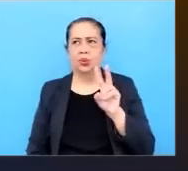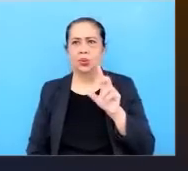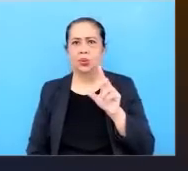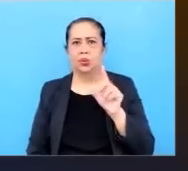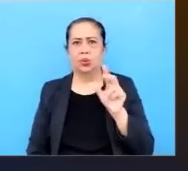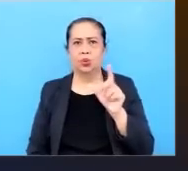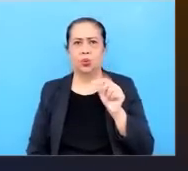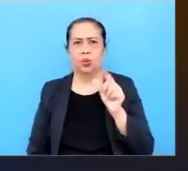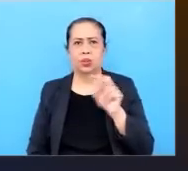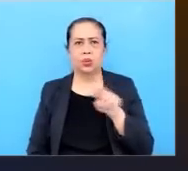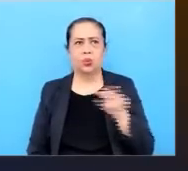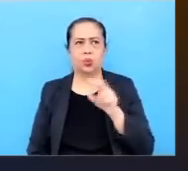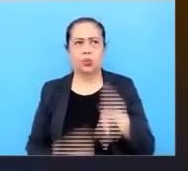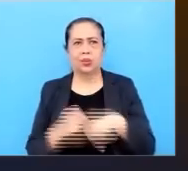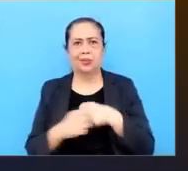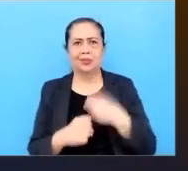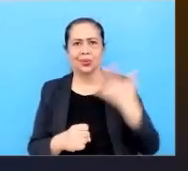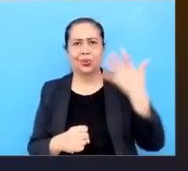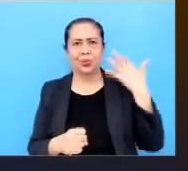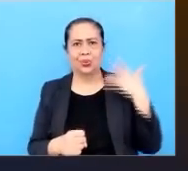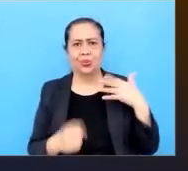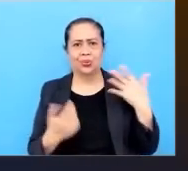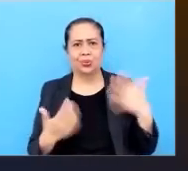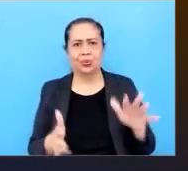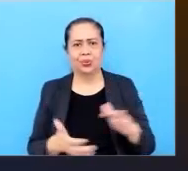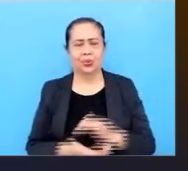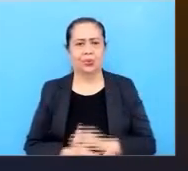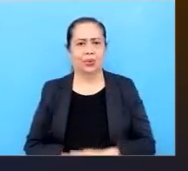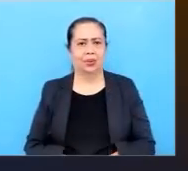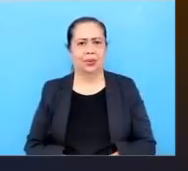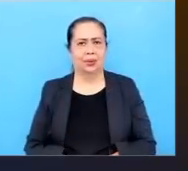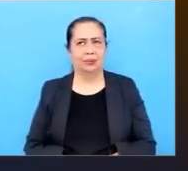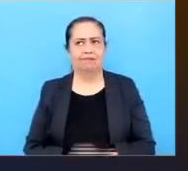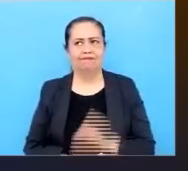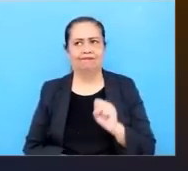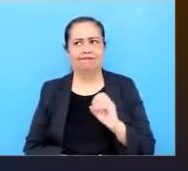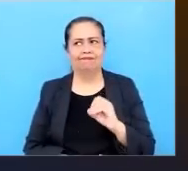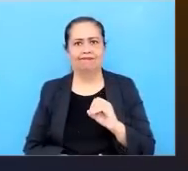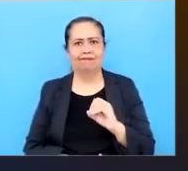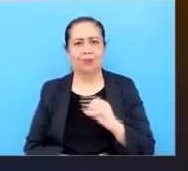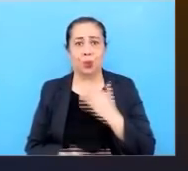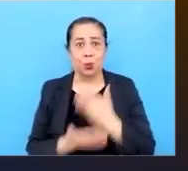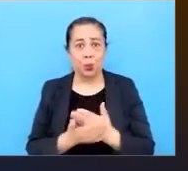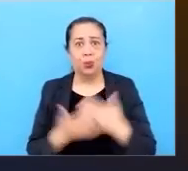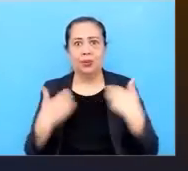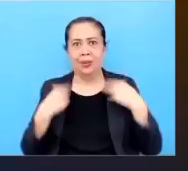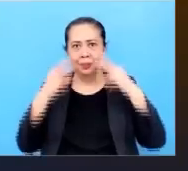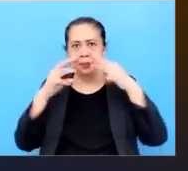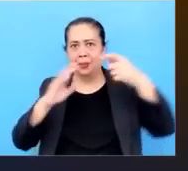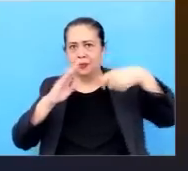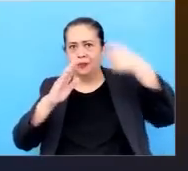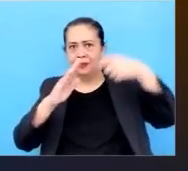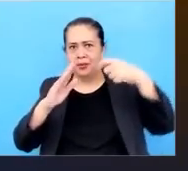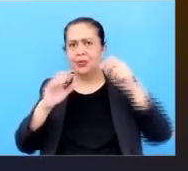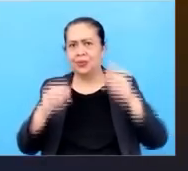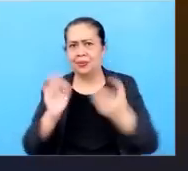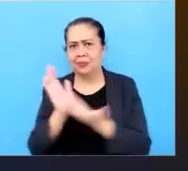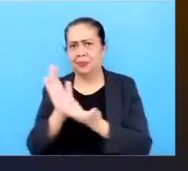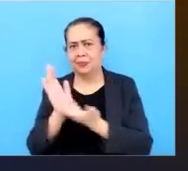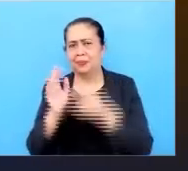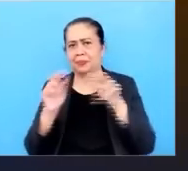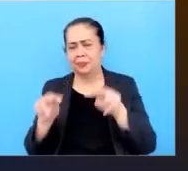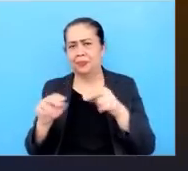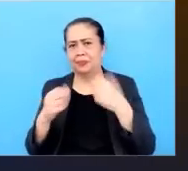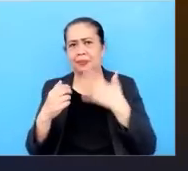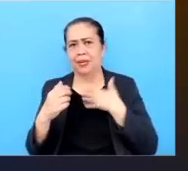22 years ago na lumipas. So, buti na lang may video yung fight, makita ng mga fans yung fight